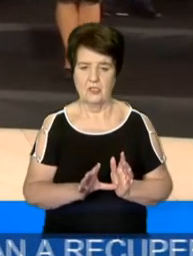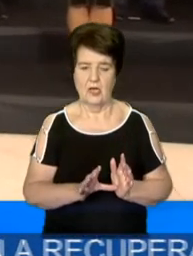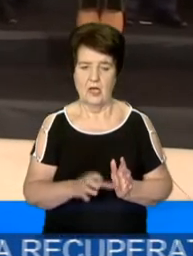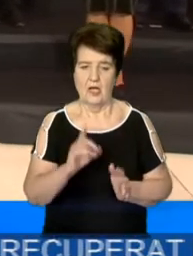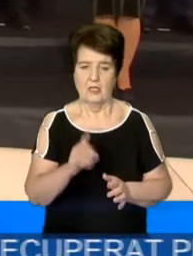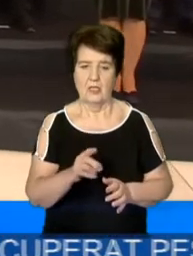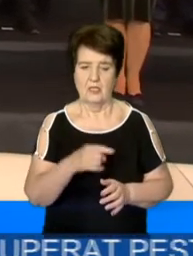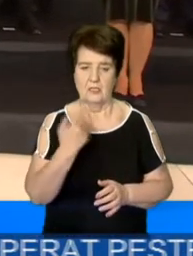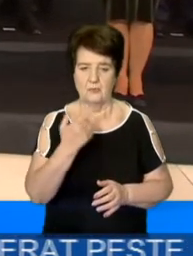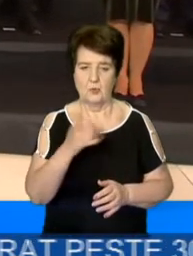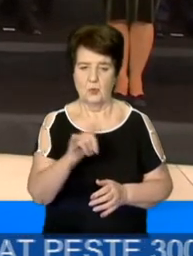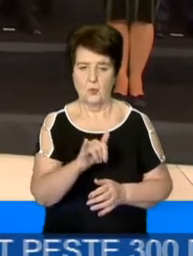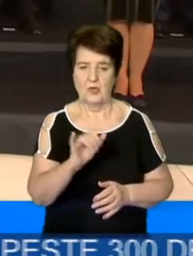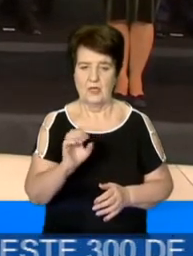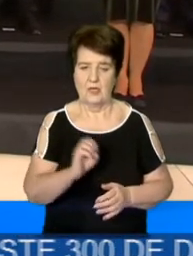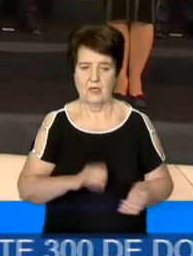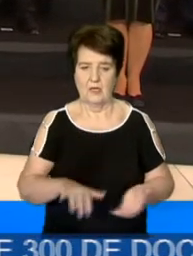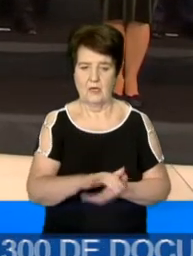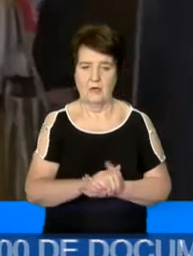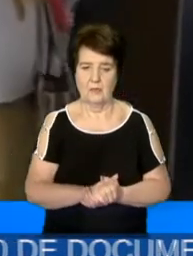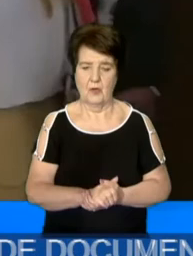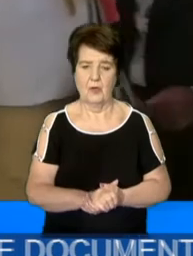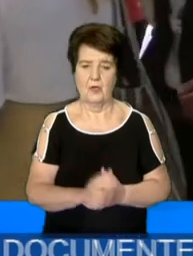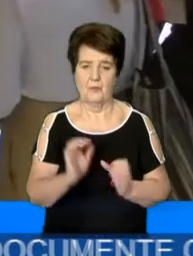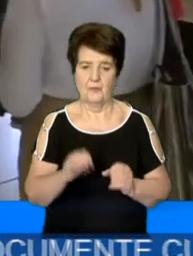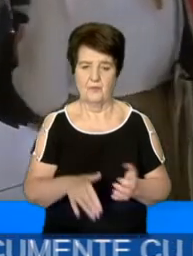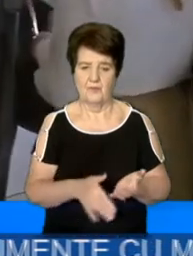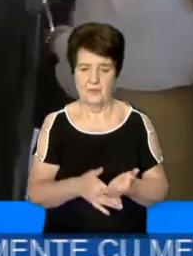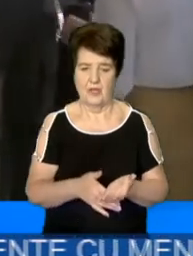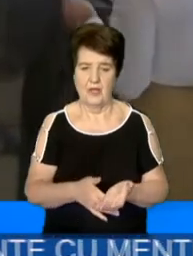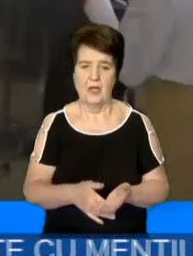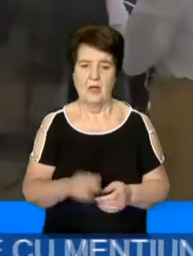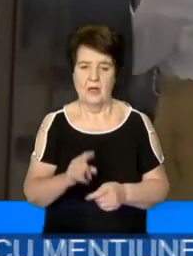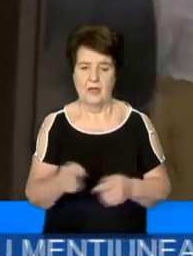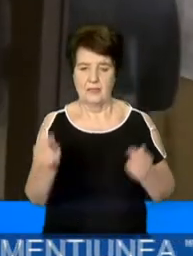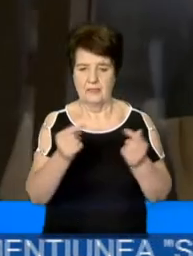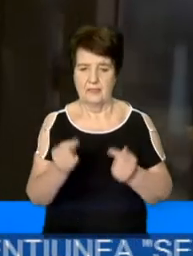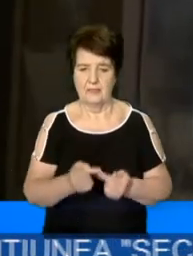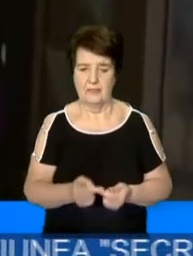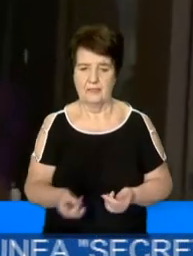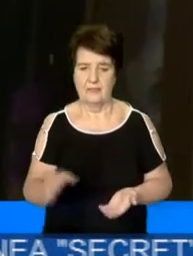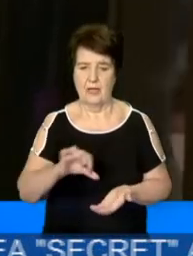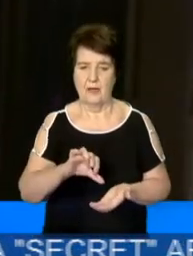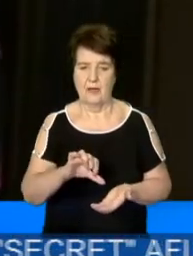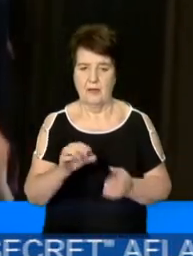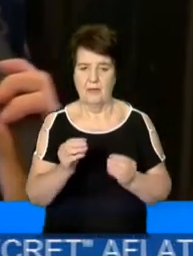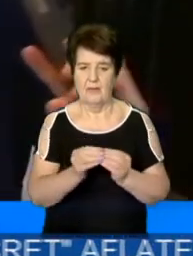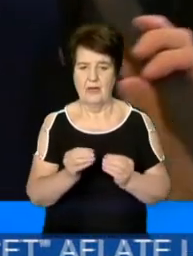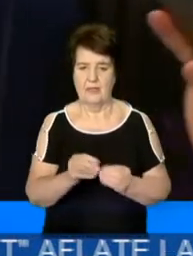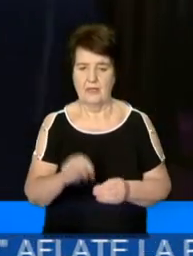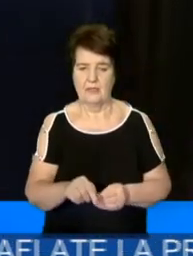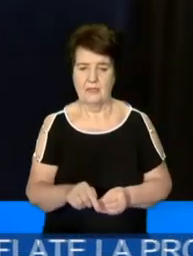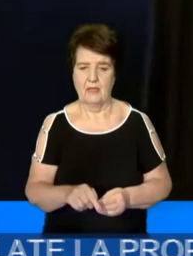său este că Uniunea Europeană poate conta pe Republica Moldova, că va contribui la stabilitatea din regiune. Sărbătorim